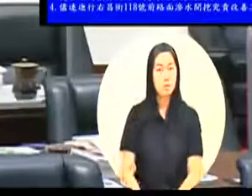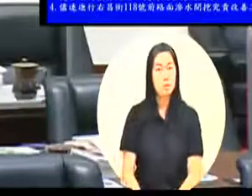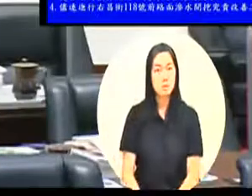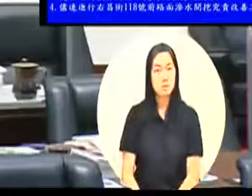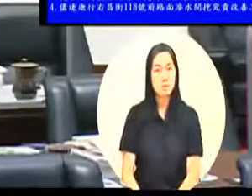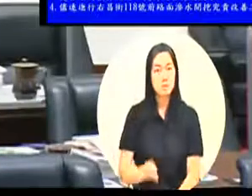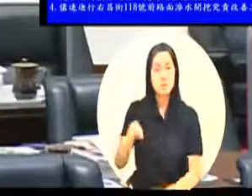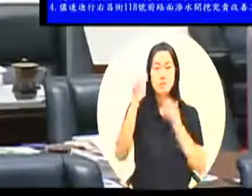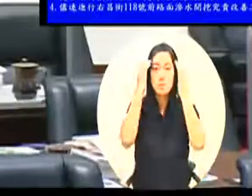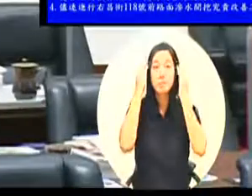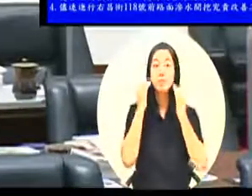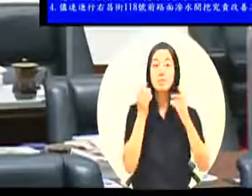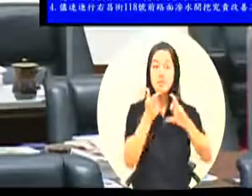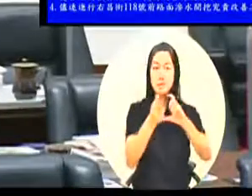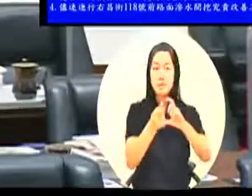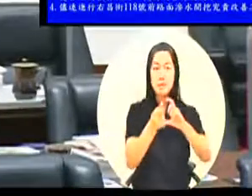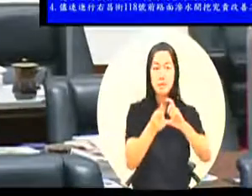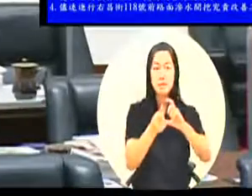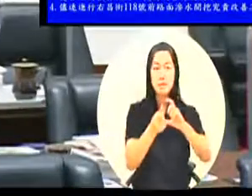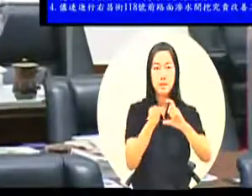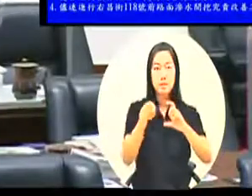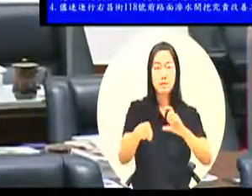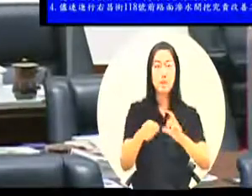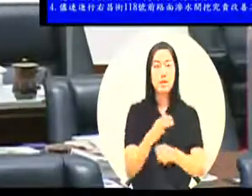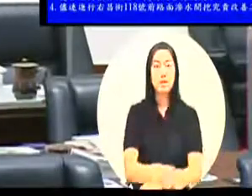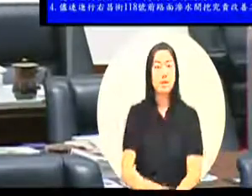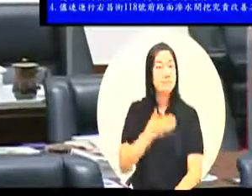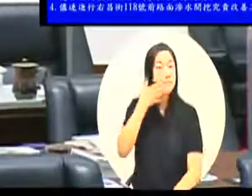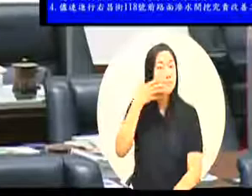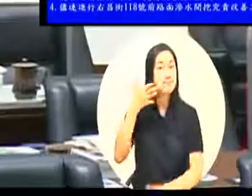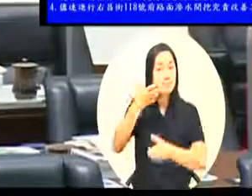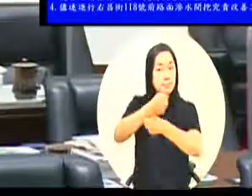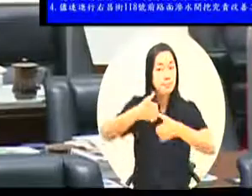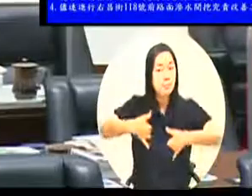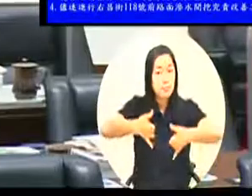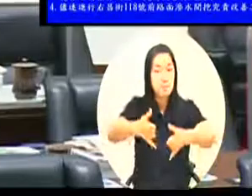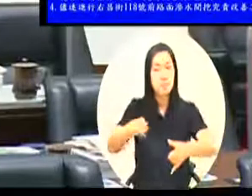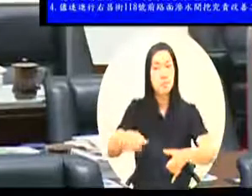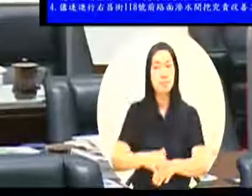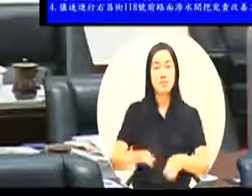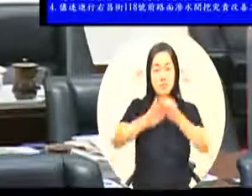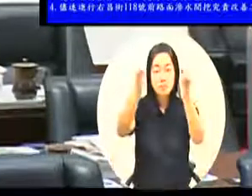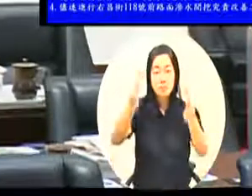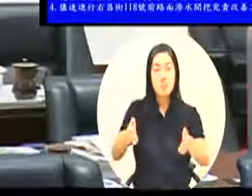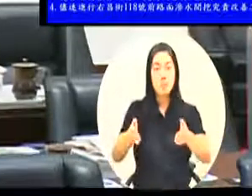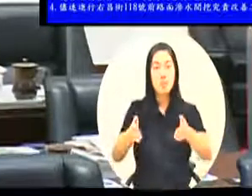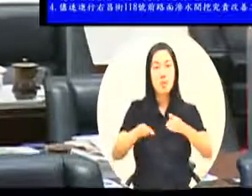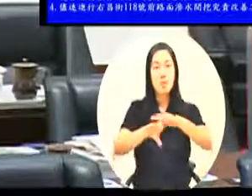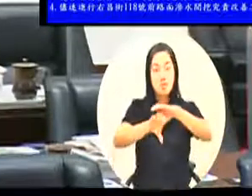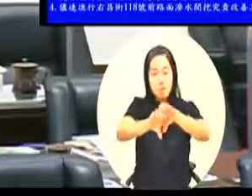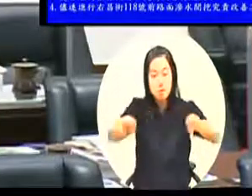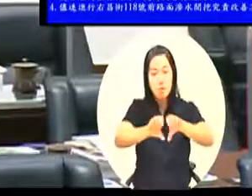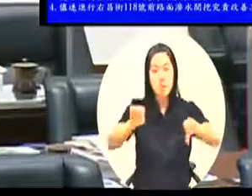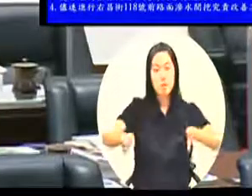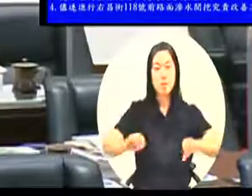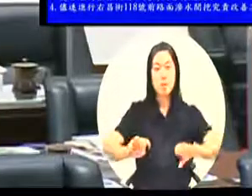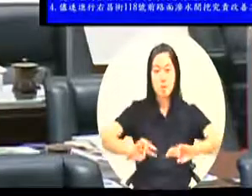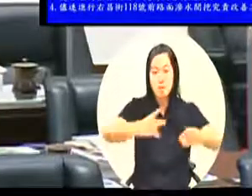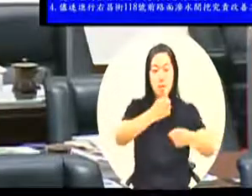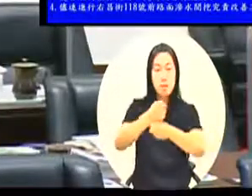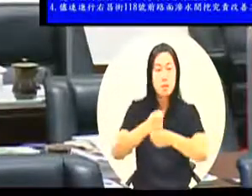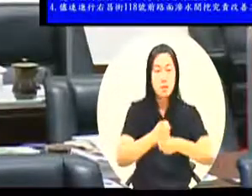那个南池区的这个南昌路乡涵的改建，但是这另外一个，这是